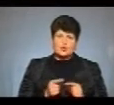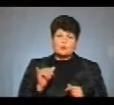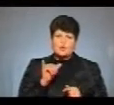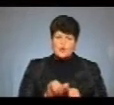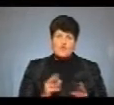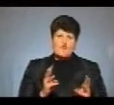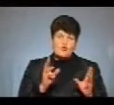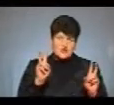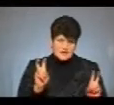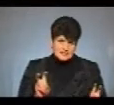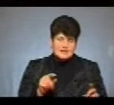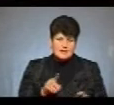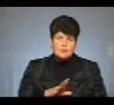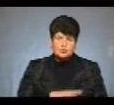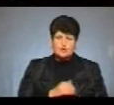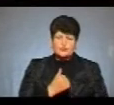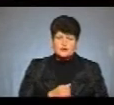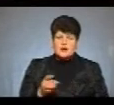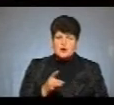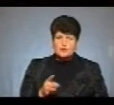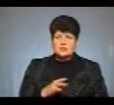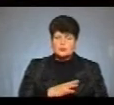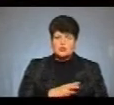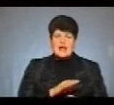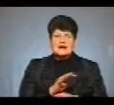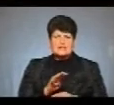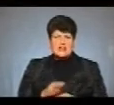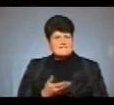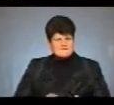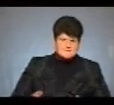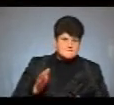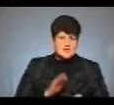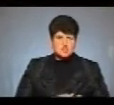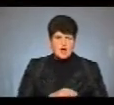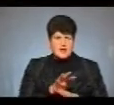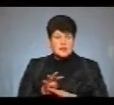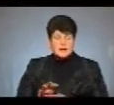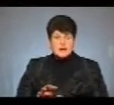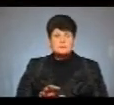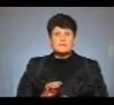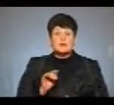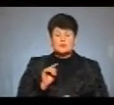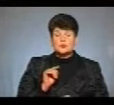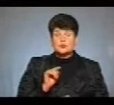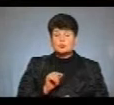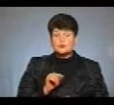було основні райони, де перебувала артилерія важких калібрів і так далі, і так далі. Тобто,